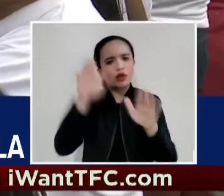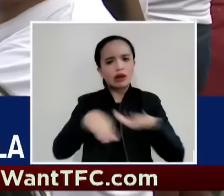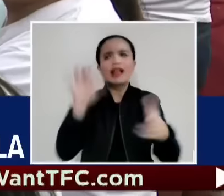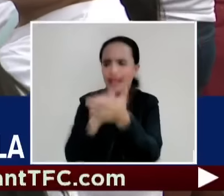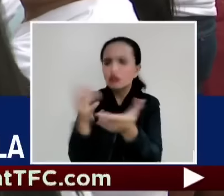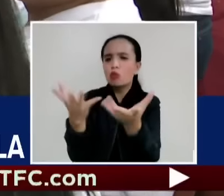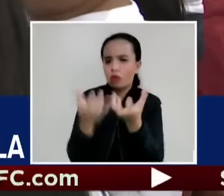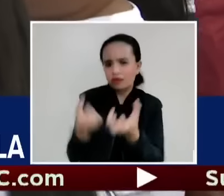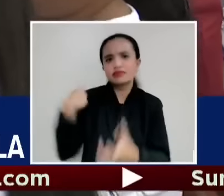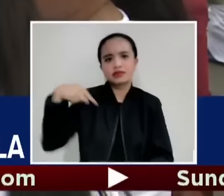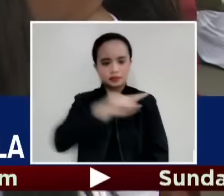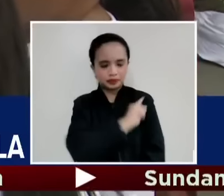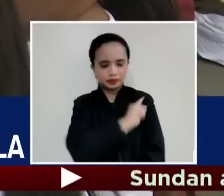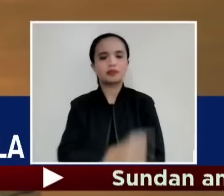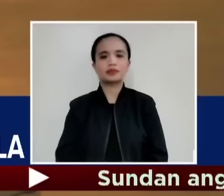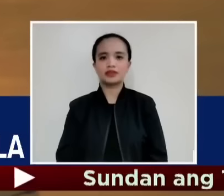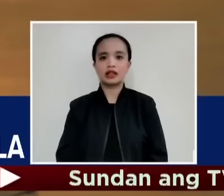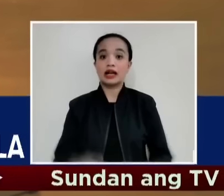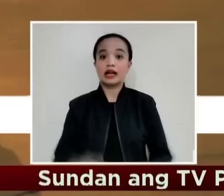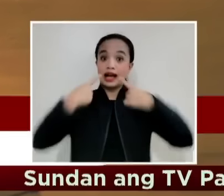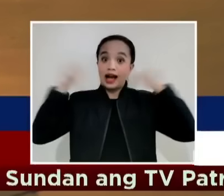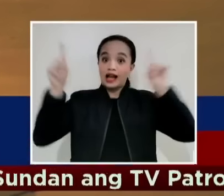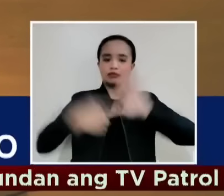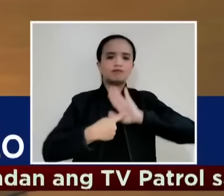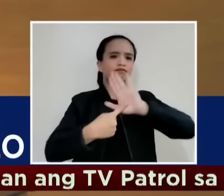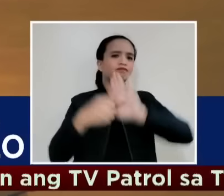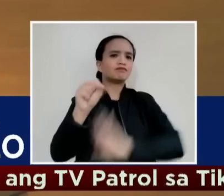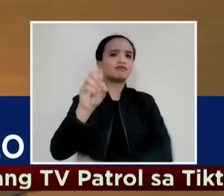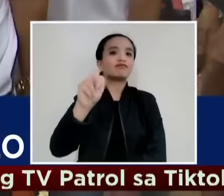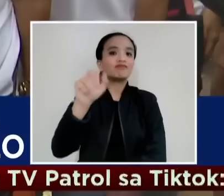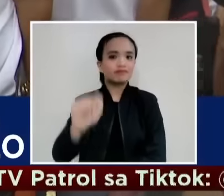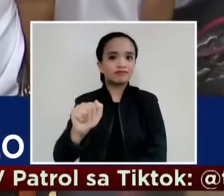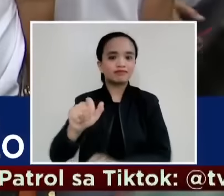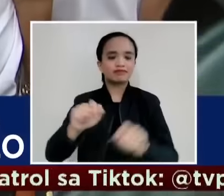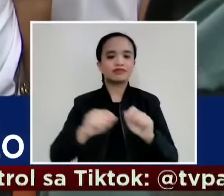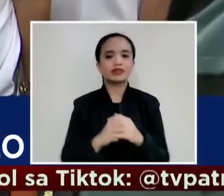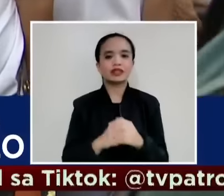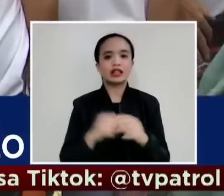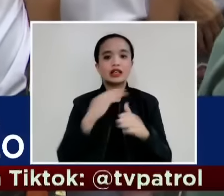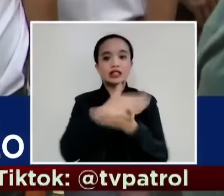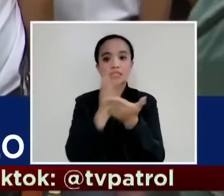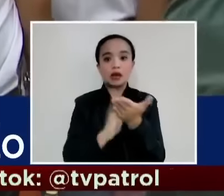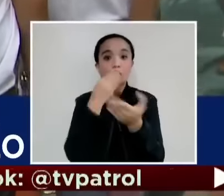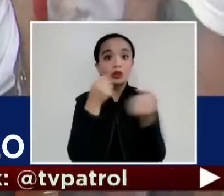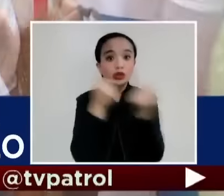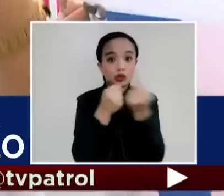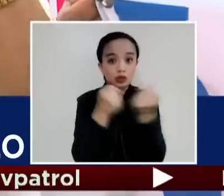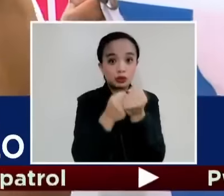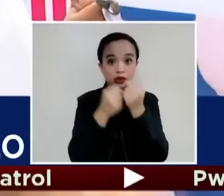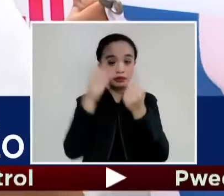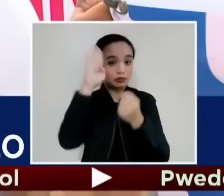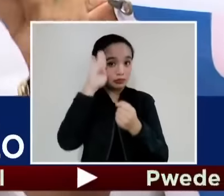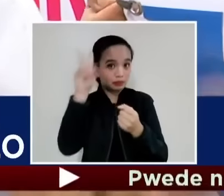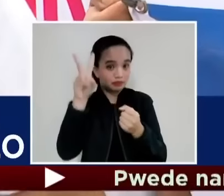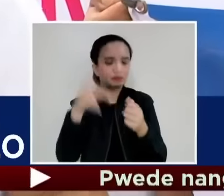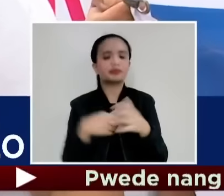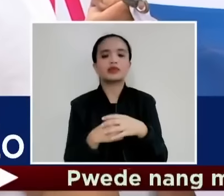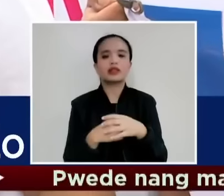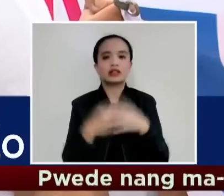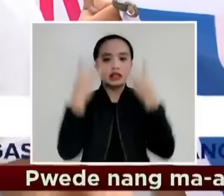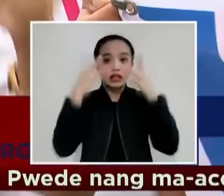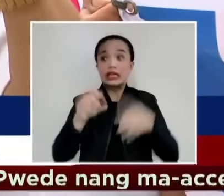Nang maipalabas na sa wakas ang SONA ng Pangulo sa entablado, tumutok na ang mga taga-suporta ng Pangulo. Pag may ginagawa kang